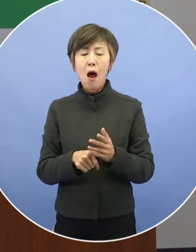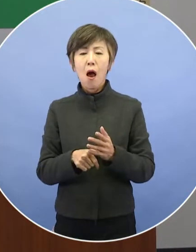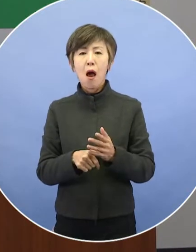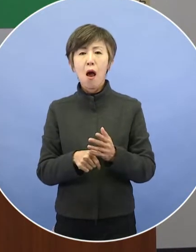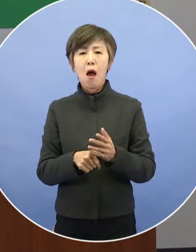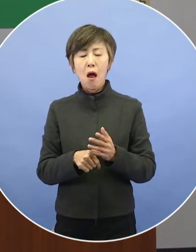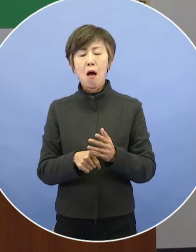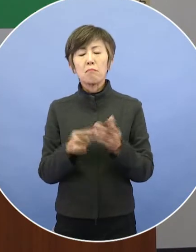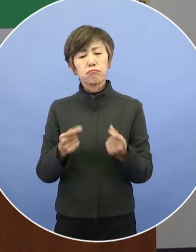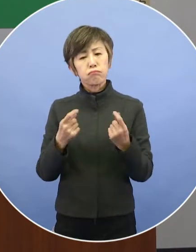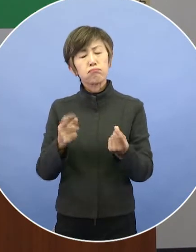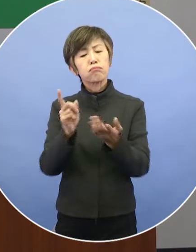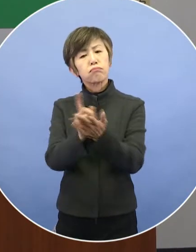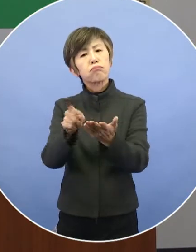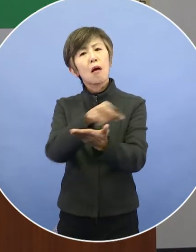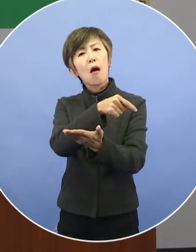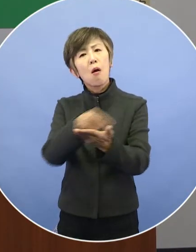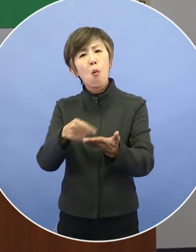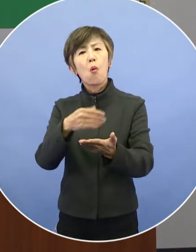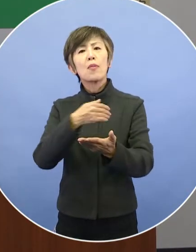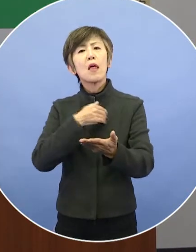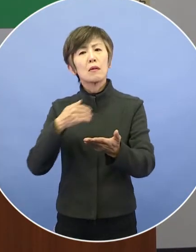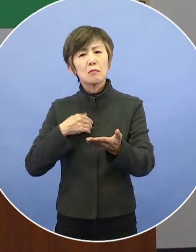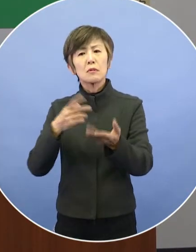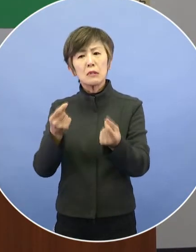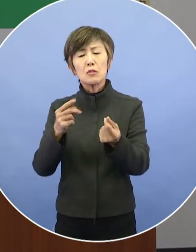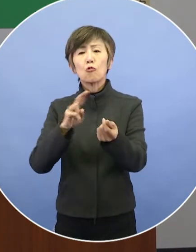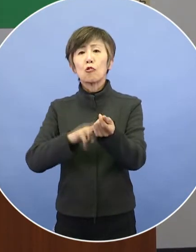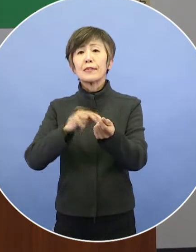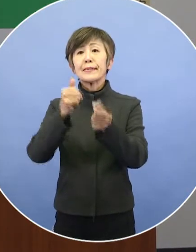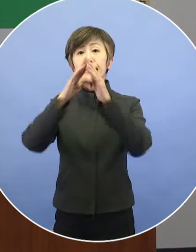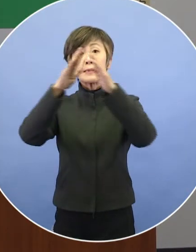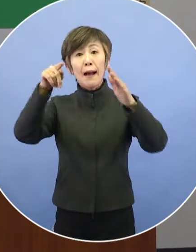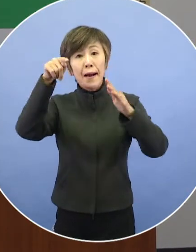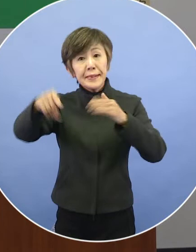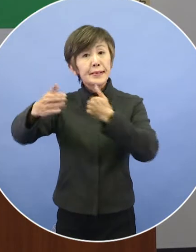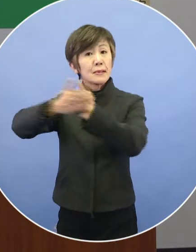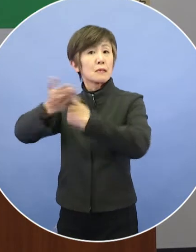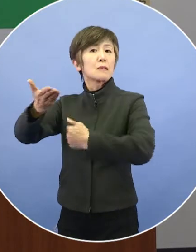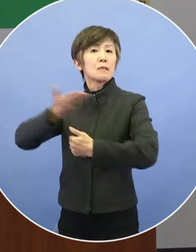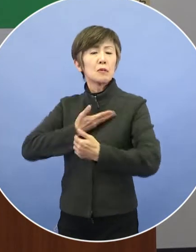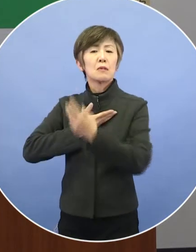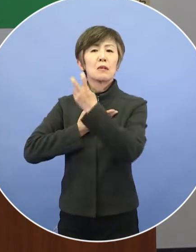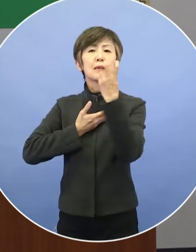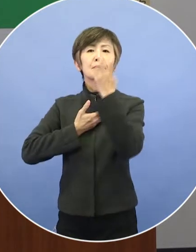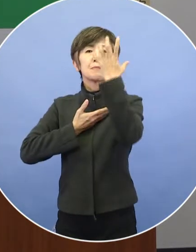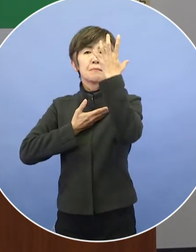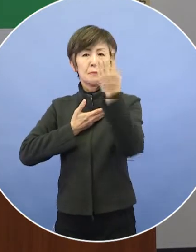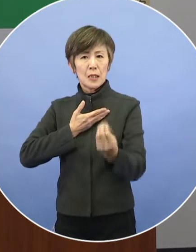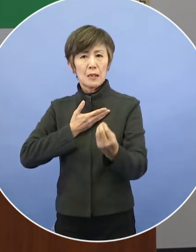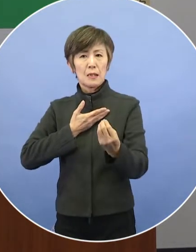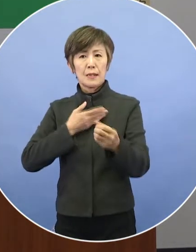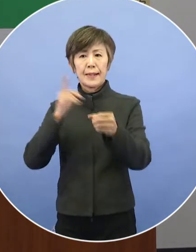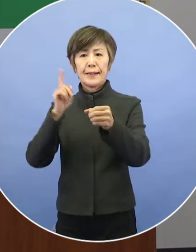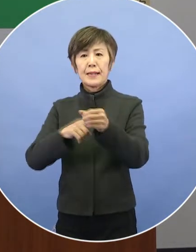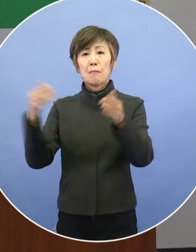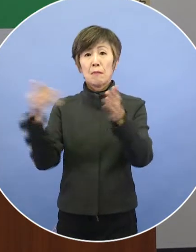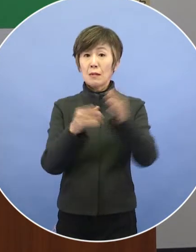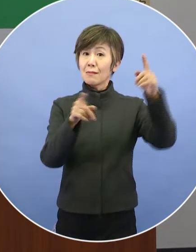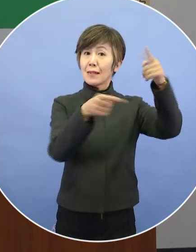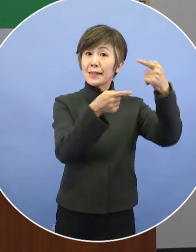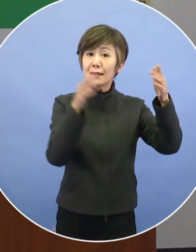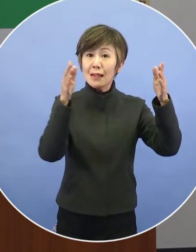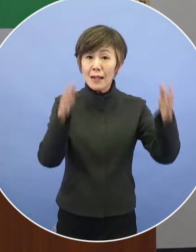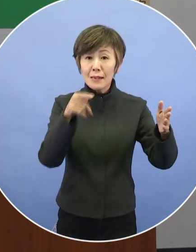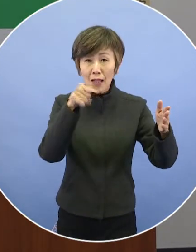か持ちこたえられるということで医師会の協力も得られることがまあ確認ができております合わせて年末年始